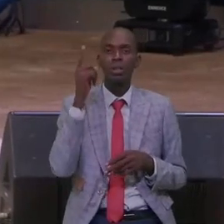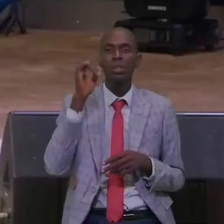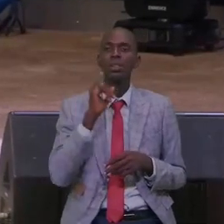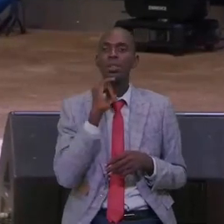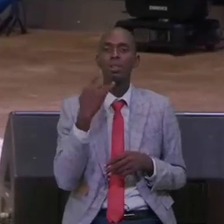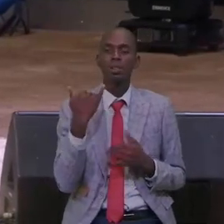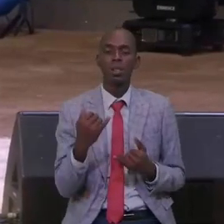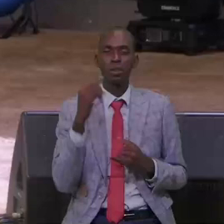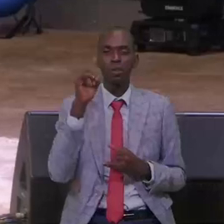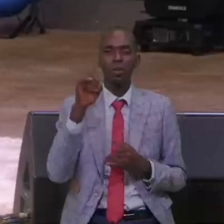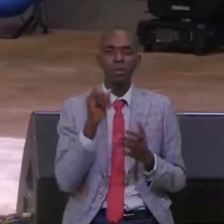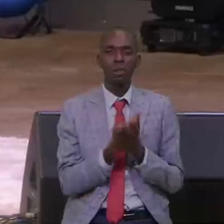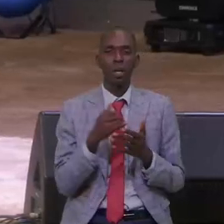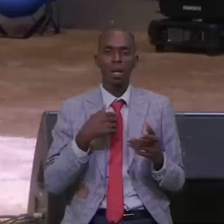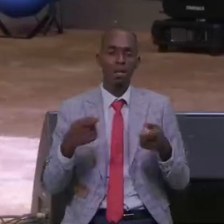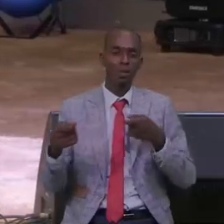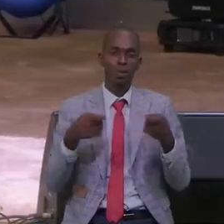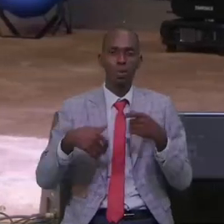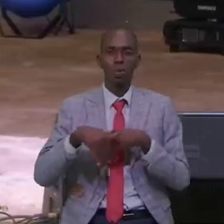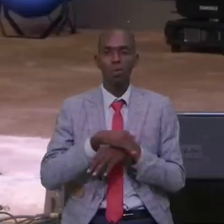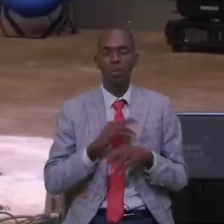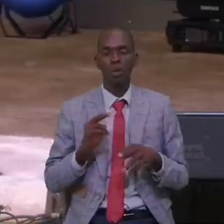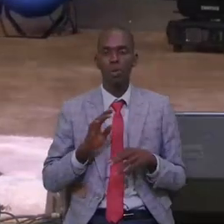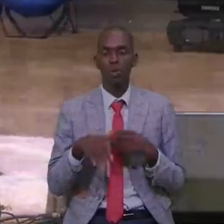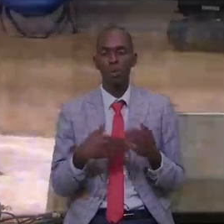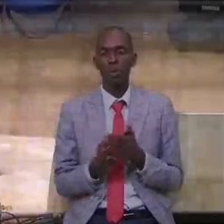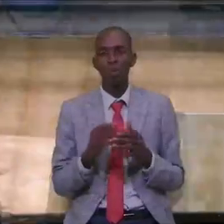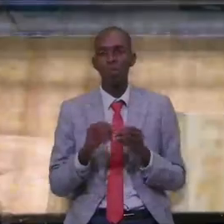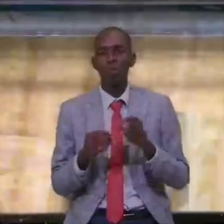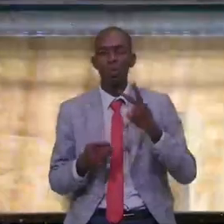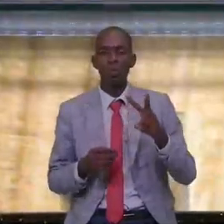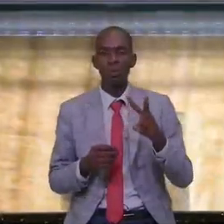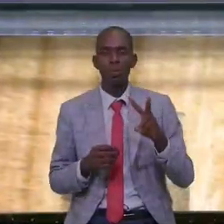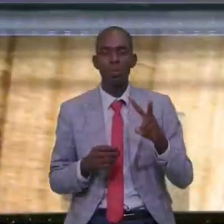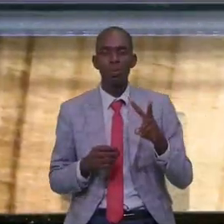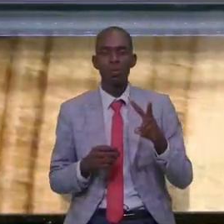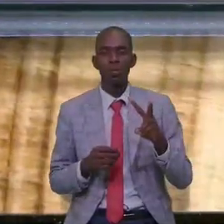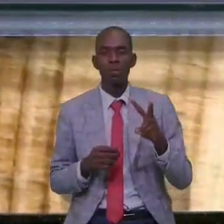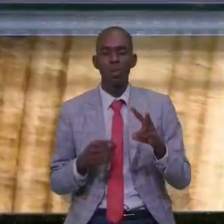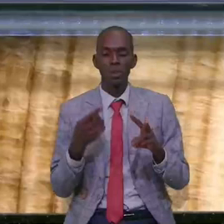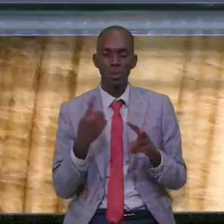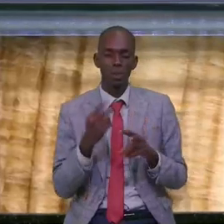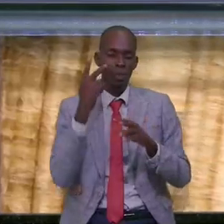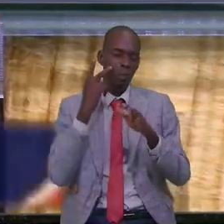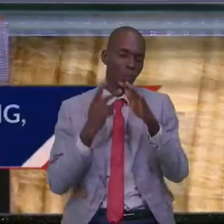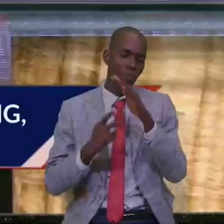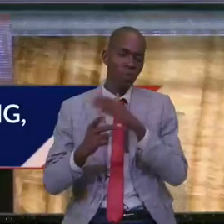la domination sur nous. Allons à la deuxième partie ici. Dans la voie, sa